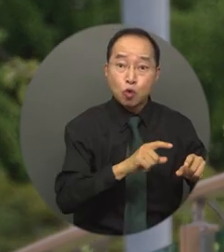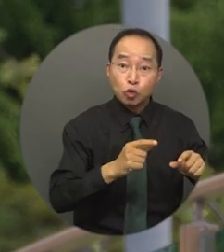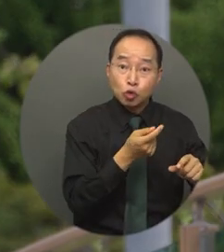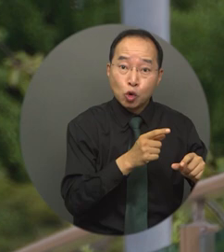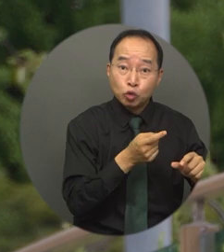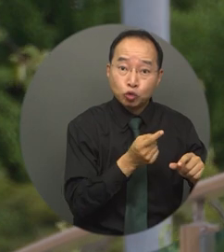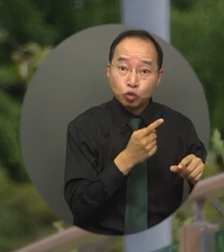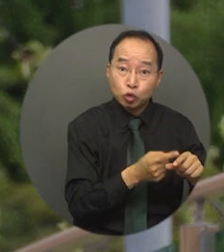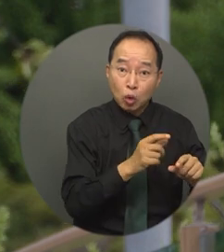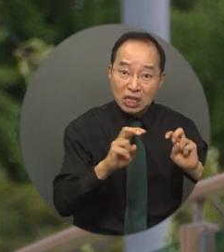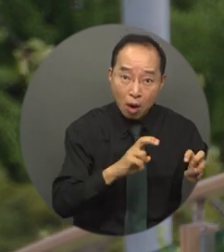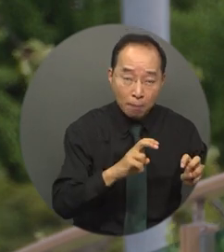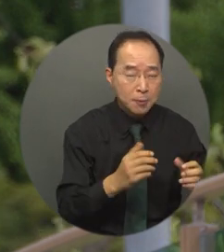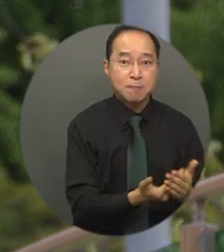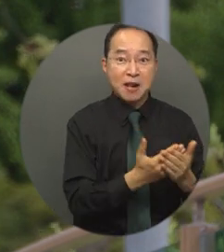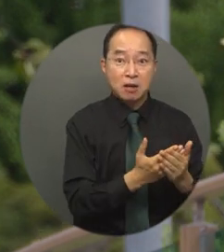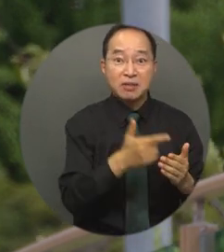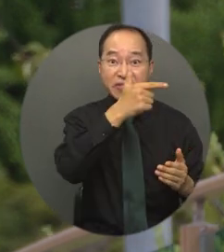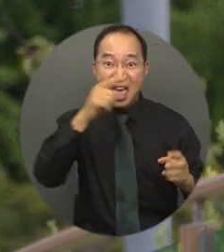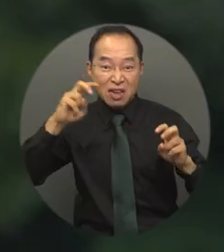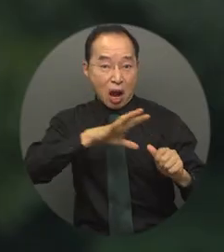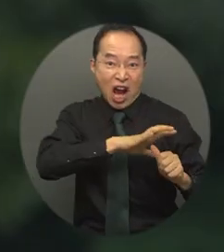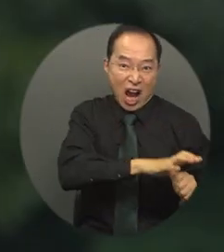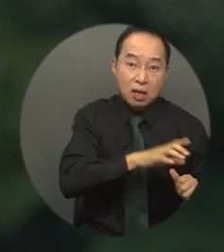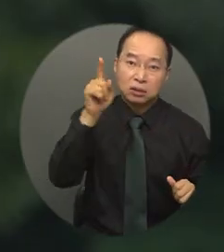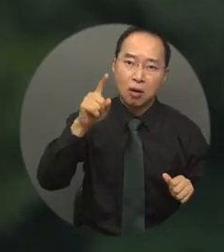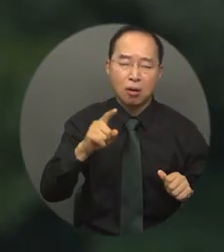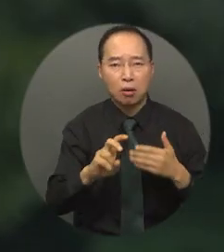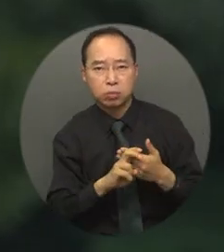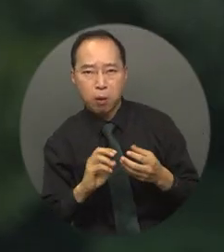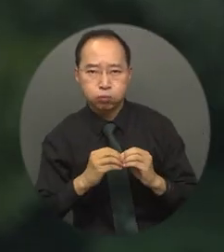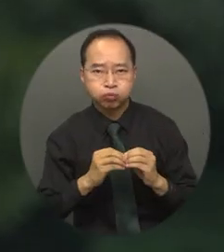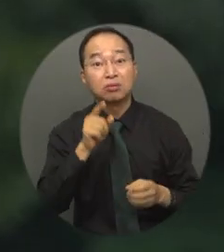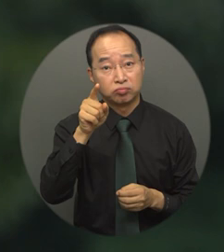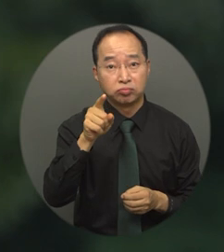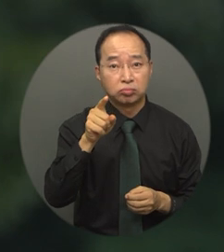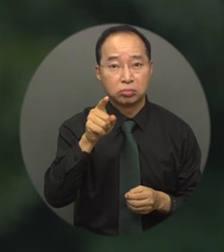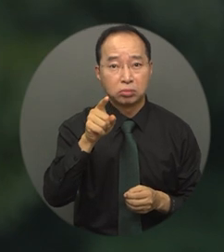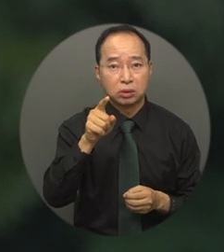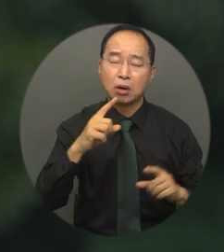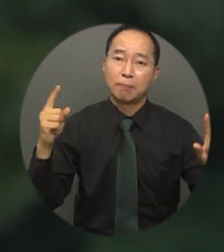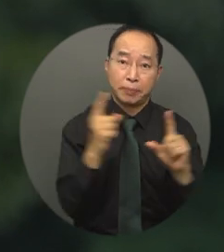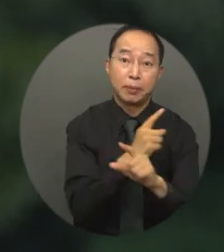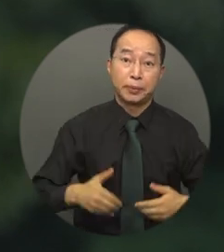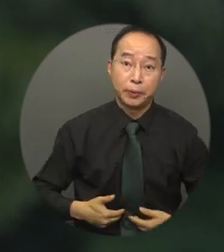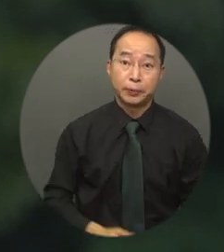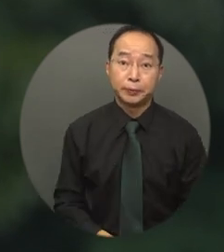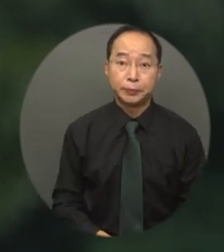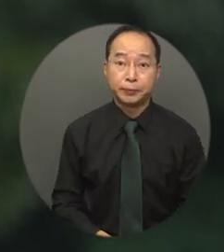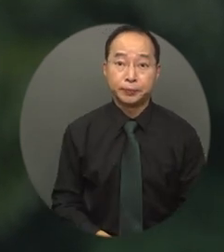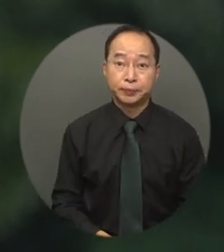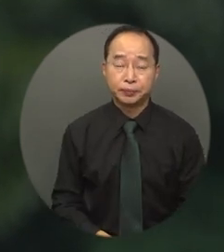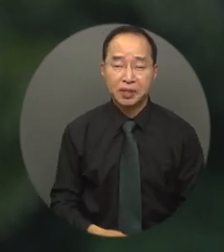중소벤처기업들이 도약할 기회를 막는 일부 재벌들의 불공정 행위나 불법, 편법, 지배구조